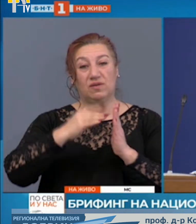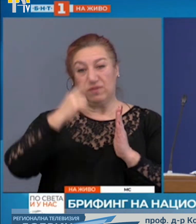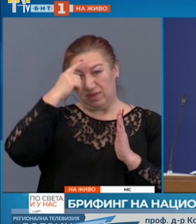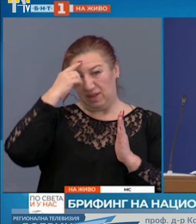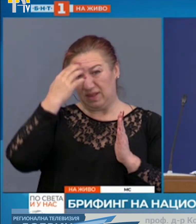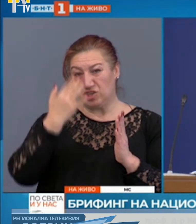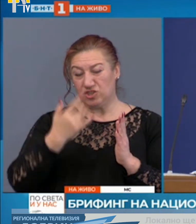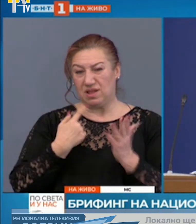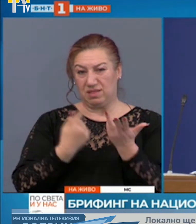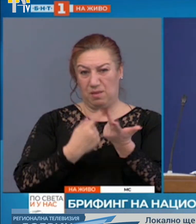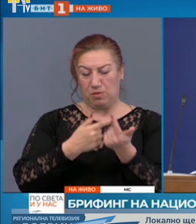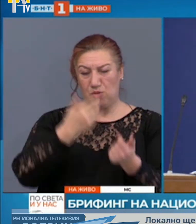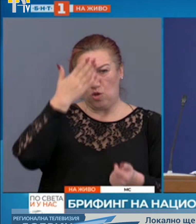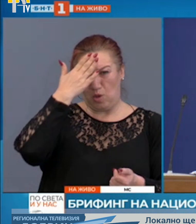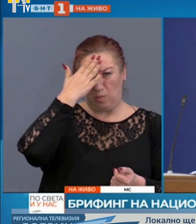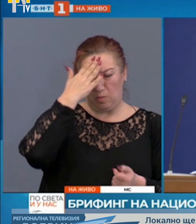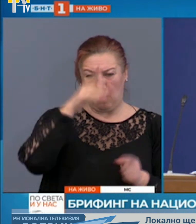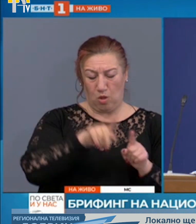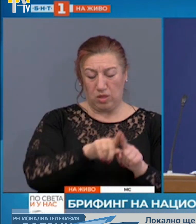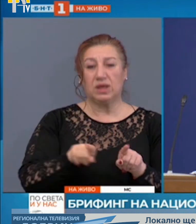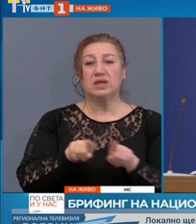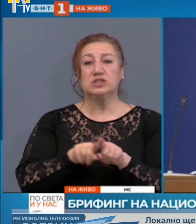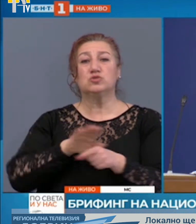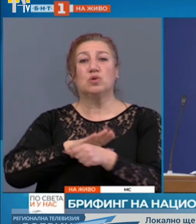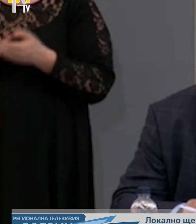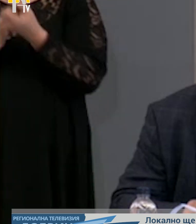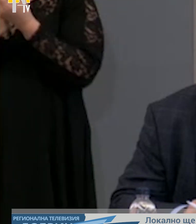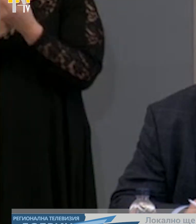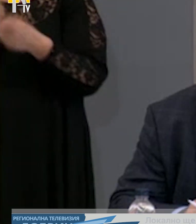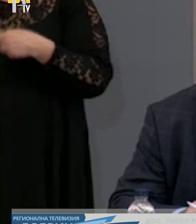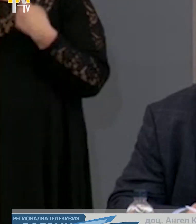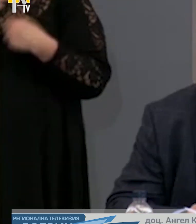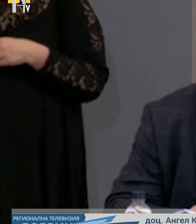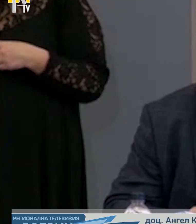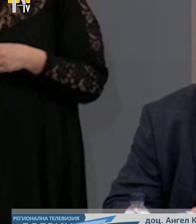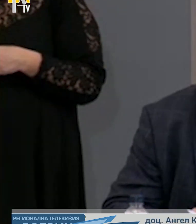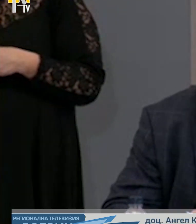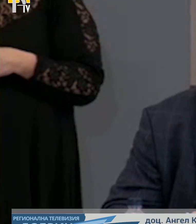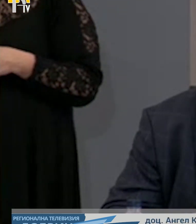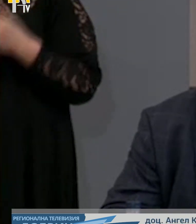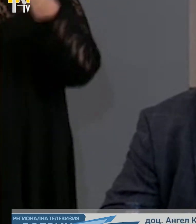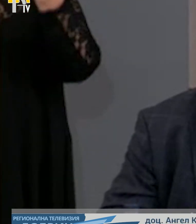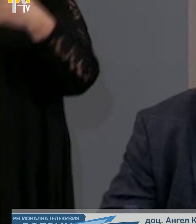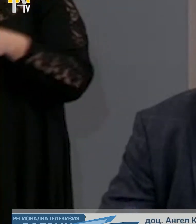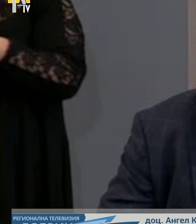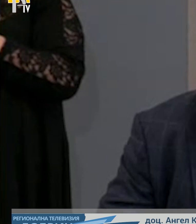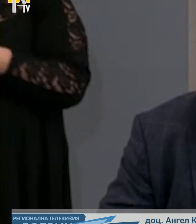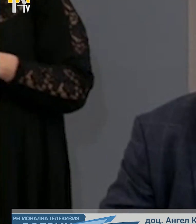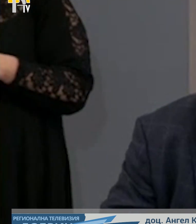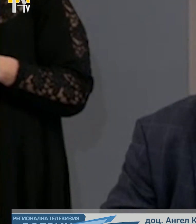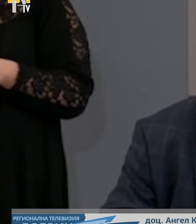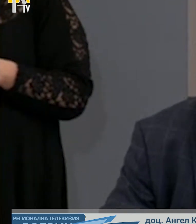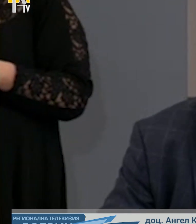заболеваемостта, така и на заетостта в лечебните заведения. С цифри 14-дневната заболяемост